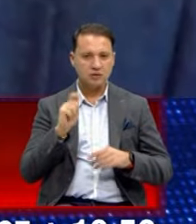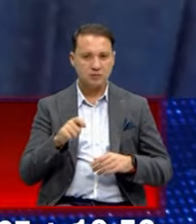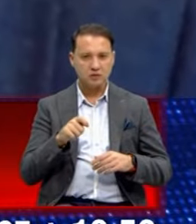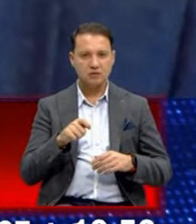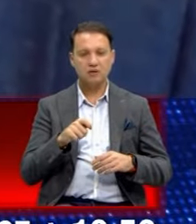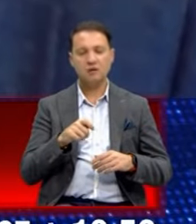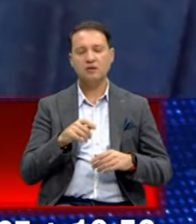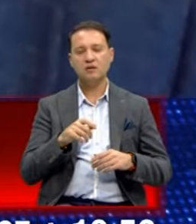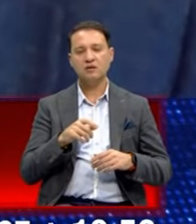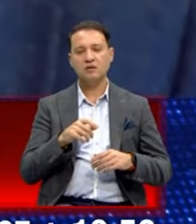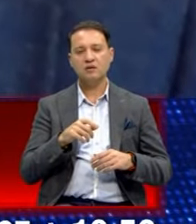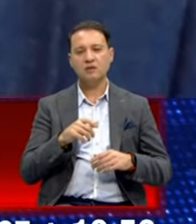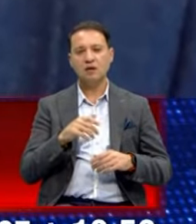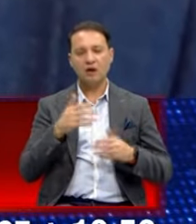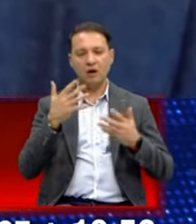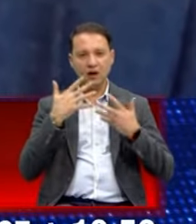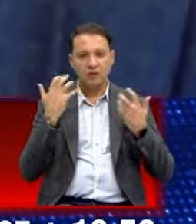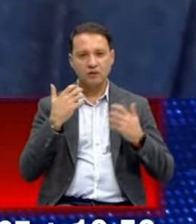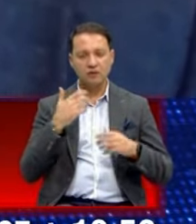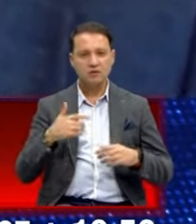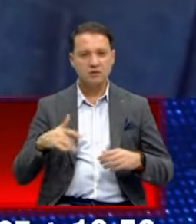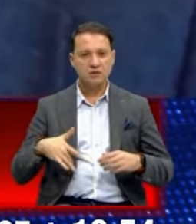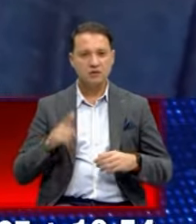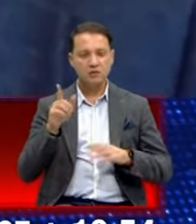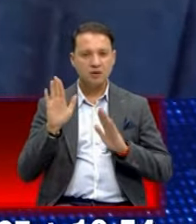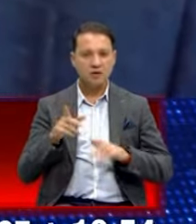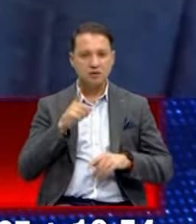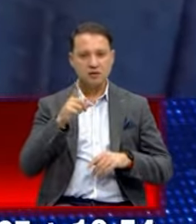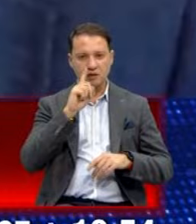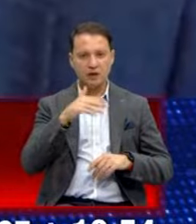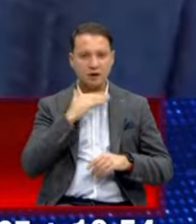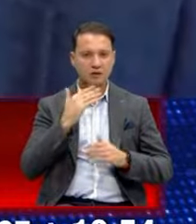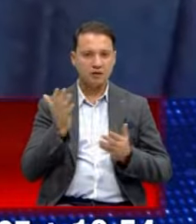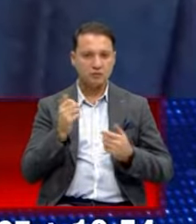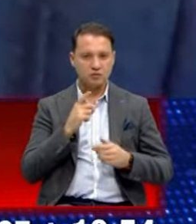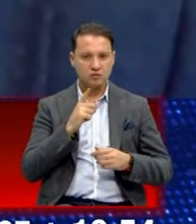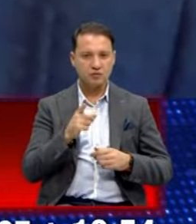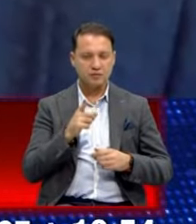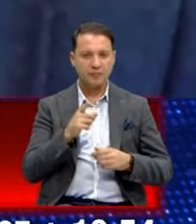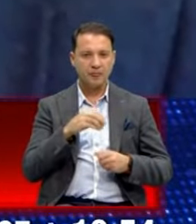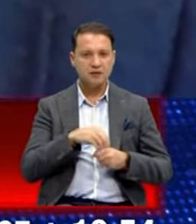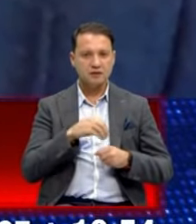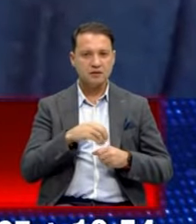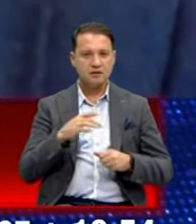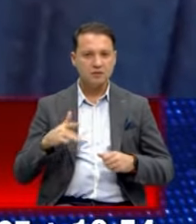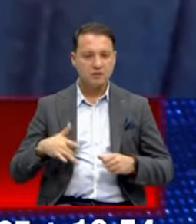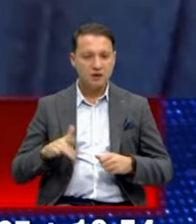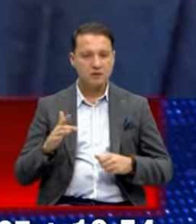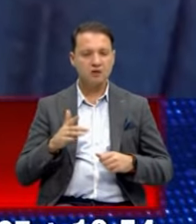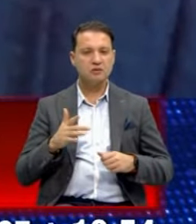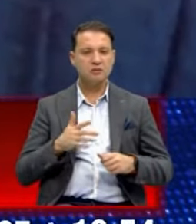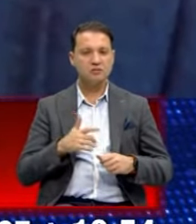zaman hayvanın sakatatı orada kalıyor. Siz sadece et alıyorsunuz. Bu sefer içeride sakatat